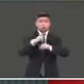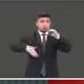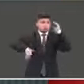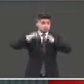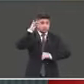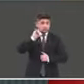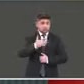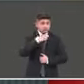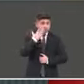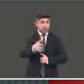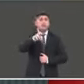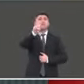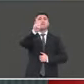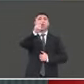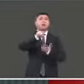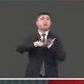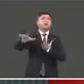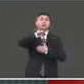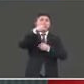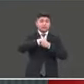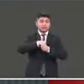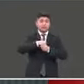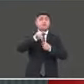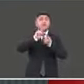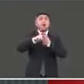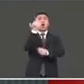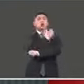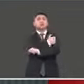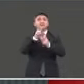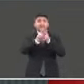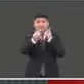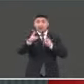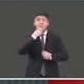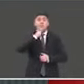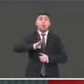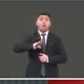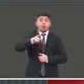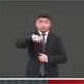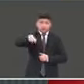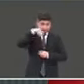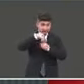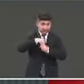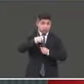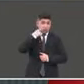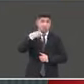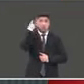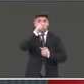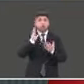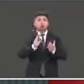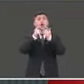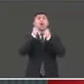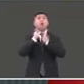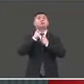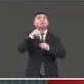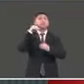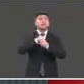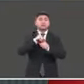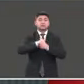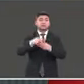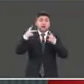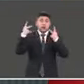belli lerimizi ve aşı sırası gelen öğrencilerimizi de yüz yüze eğitimin